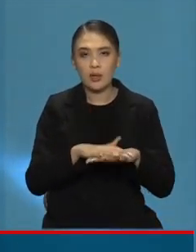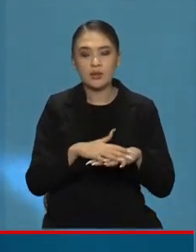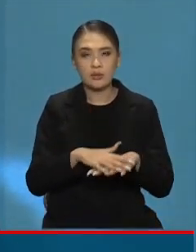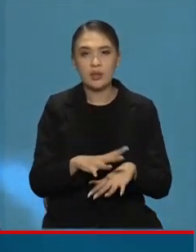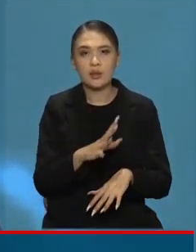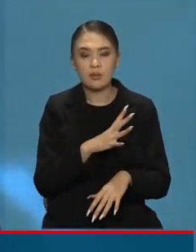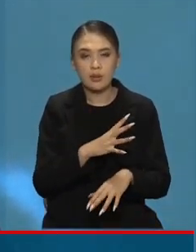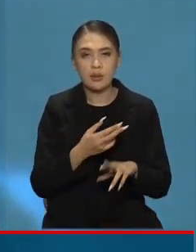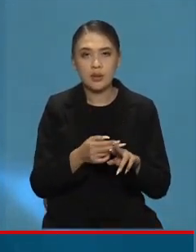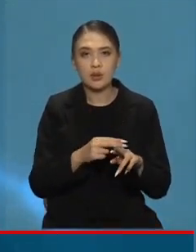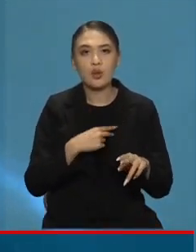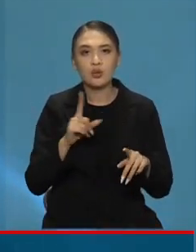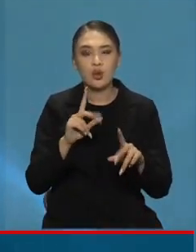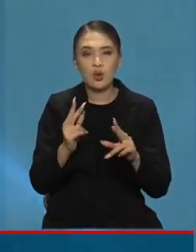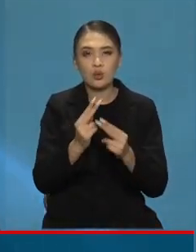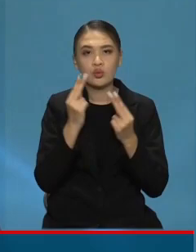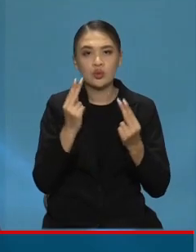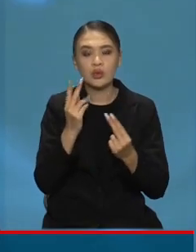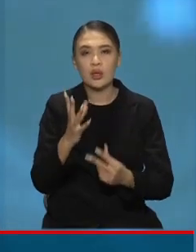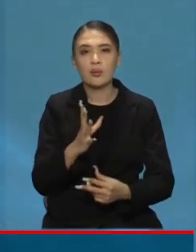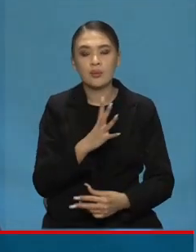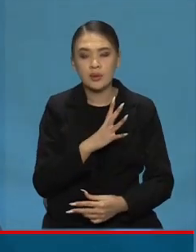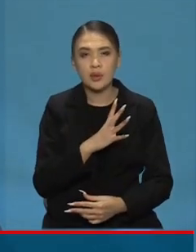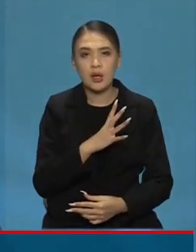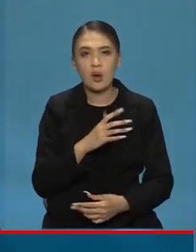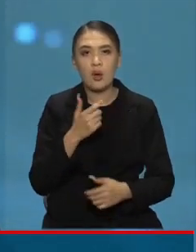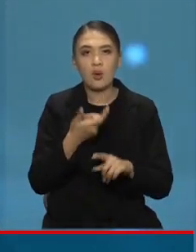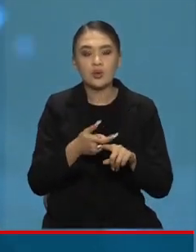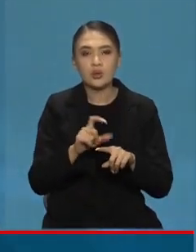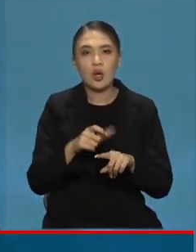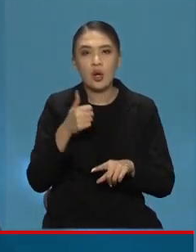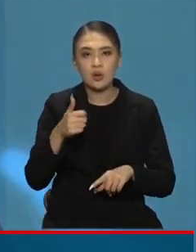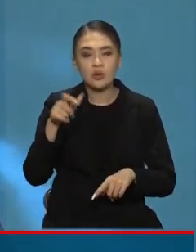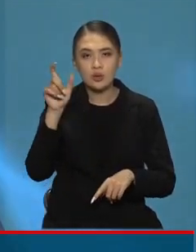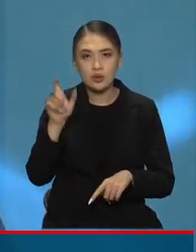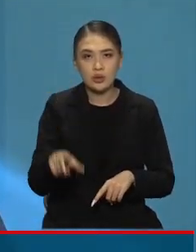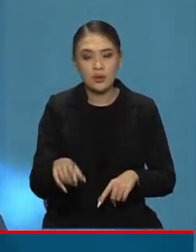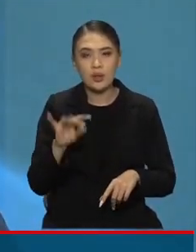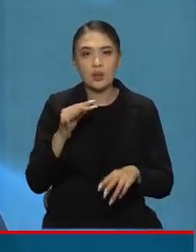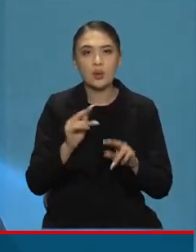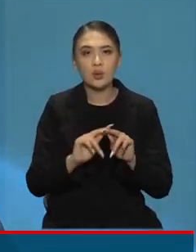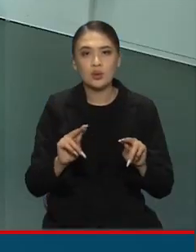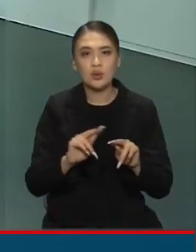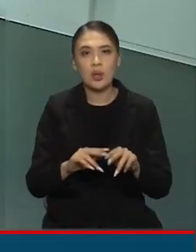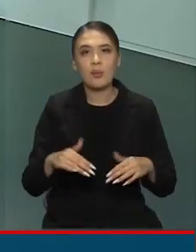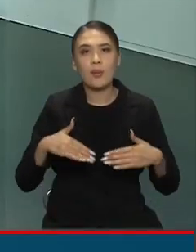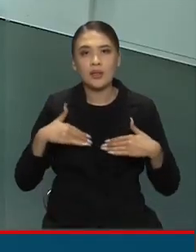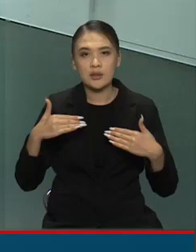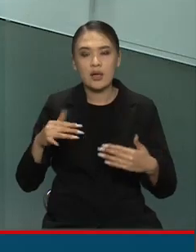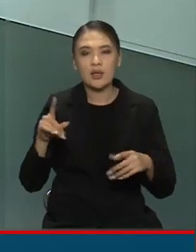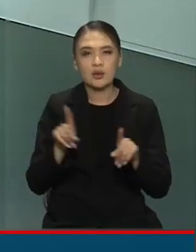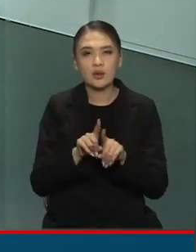был учитель Сану Лашкайдуловна, очень хороший, замечательный учитель. Поздравляем и передаем ей привет